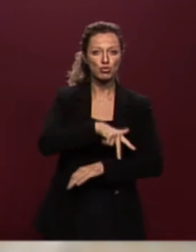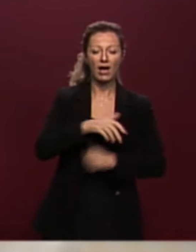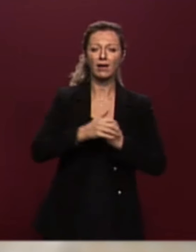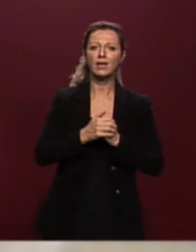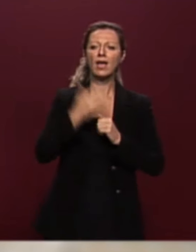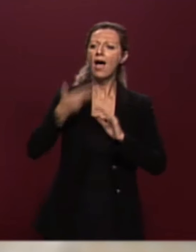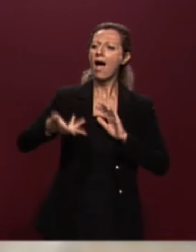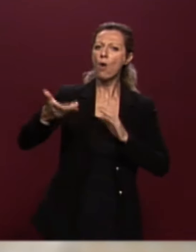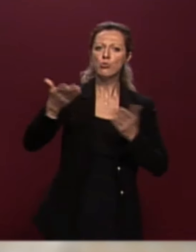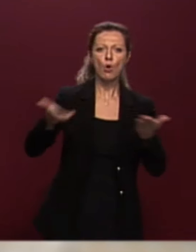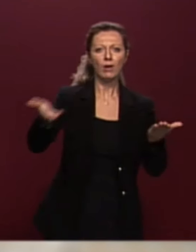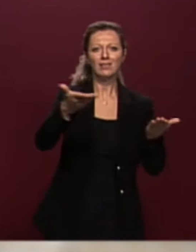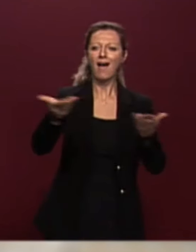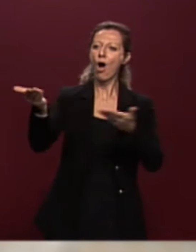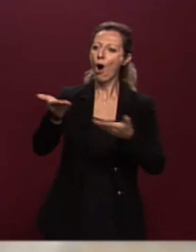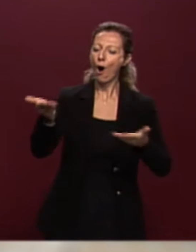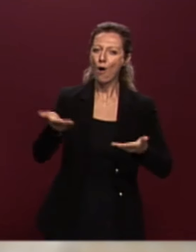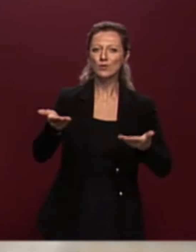le autorità e agli ospiti.